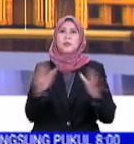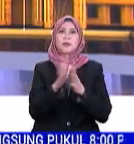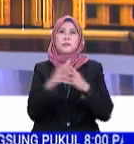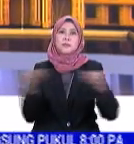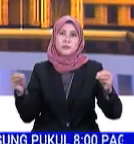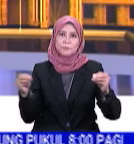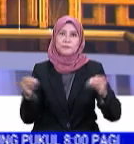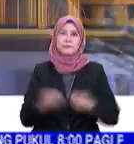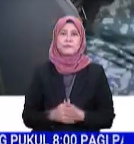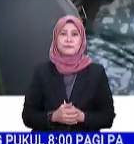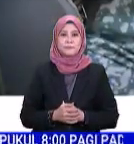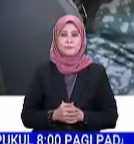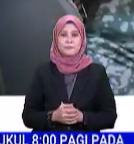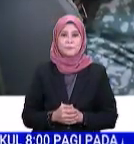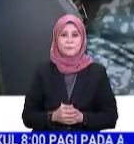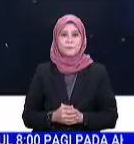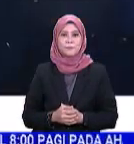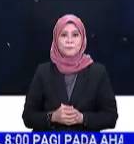selesai.